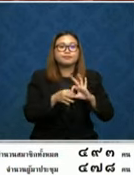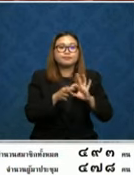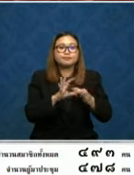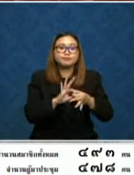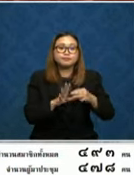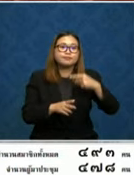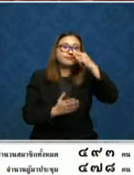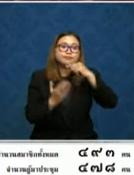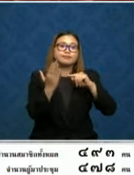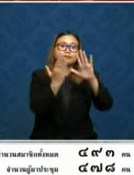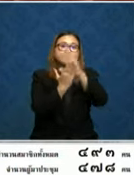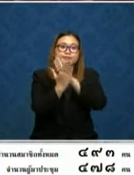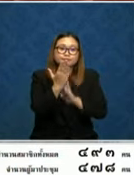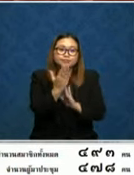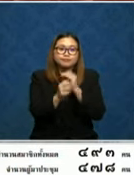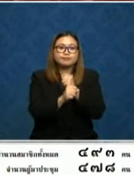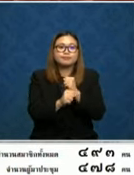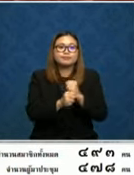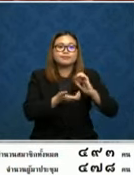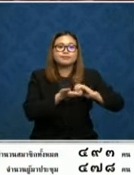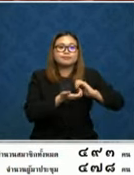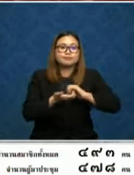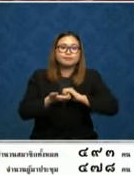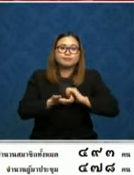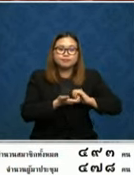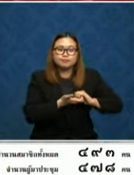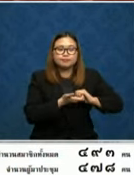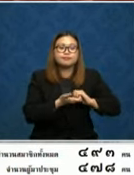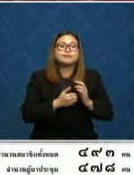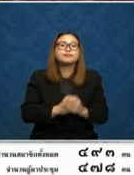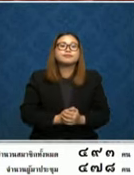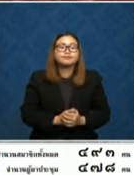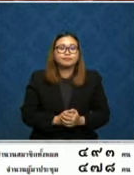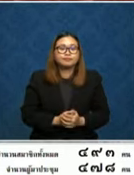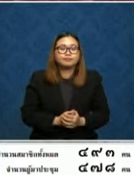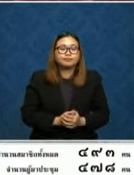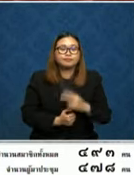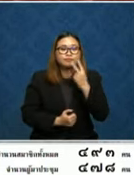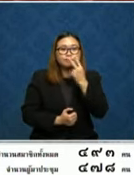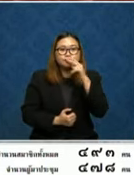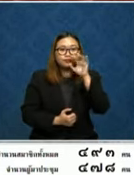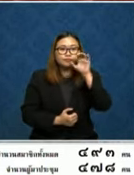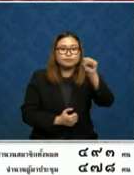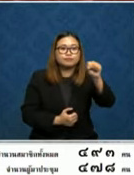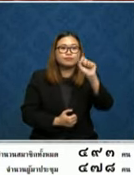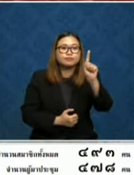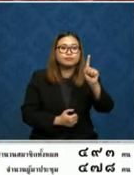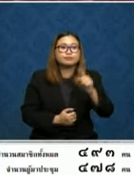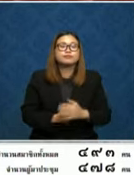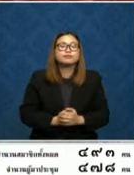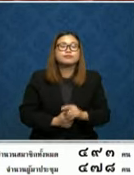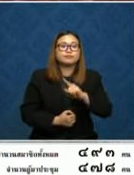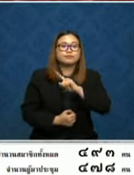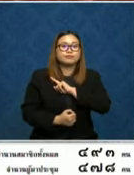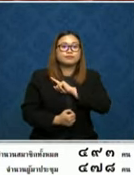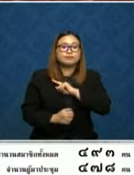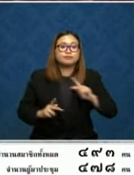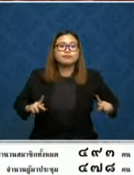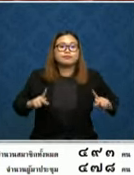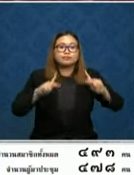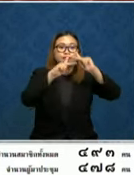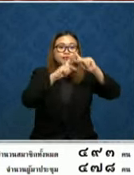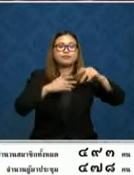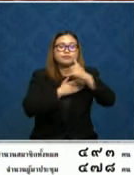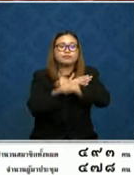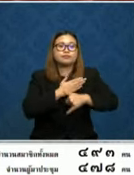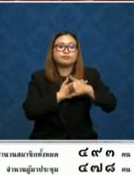ที่เขาไปทำงานณพื้นที่ของท่านนะครับผมอยากให้ข้อสังเกตครับว่าการที่หน้าที่ของท่านของกระทรวงการต่างประเทศในเรื่อง